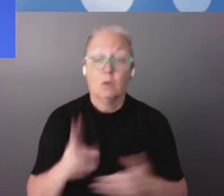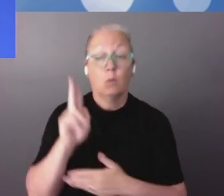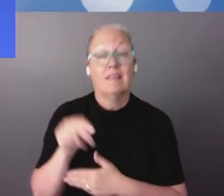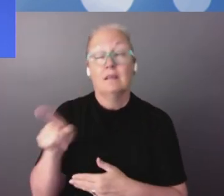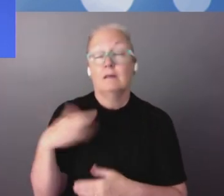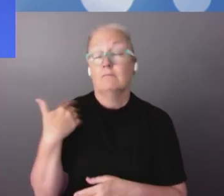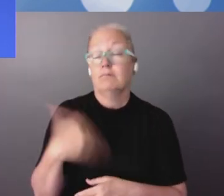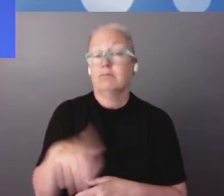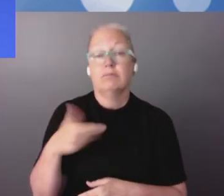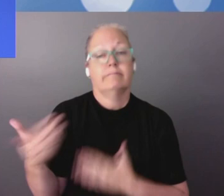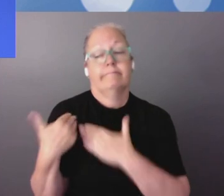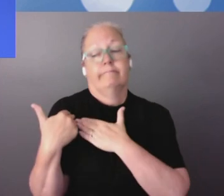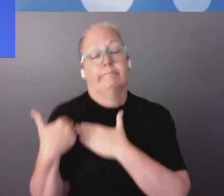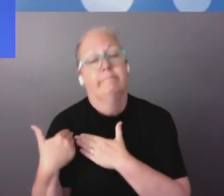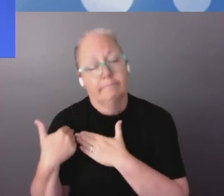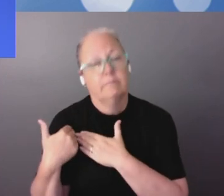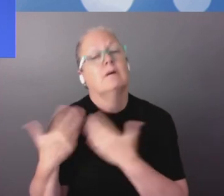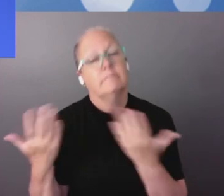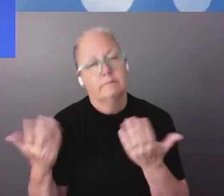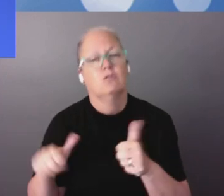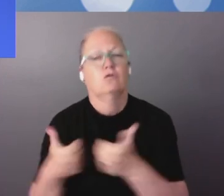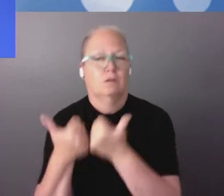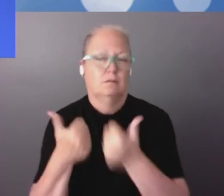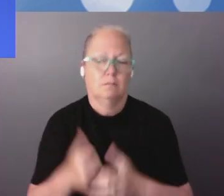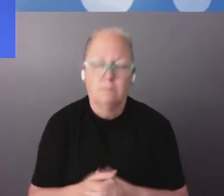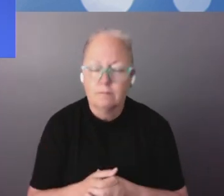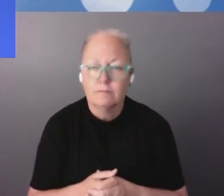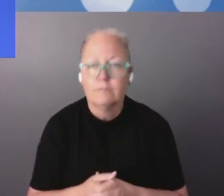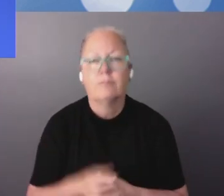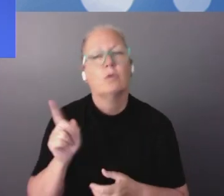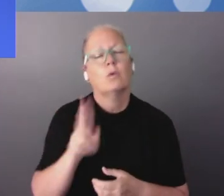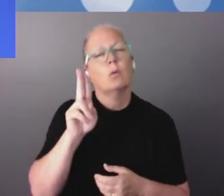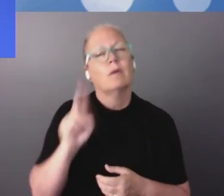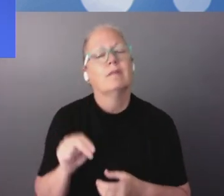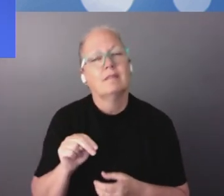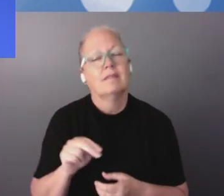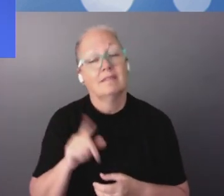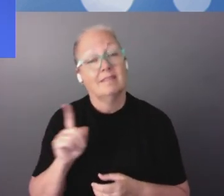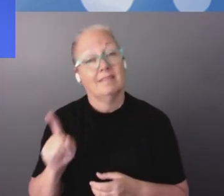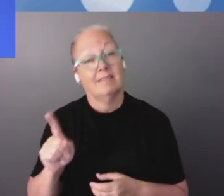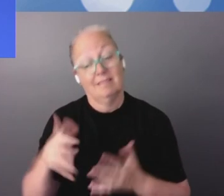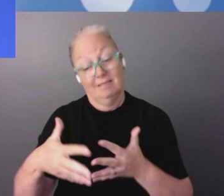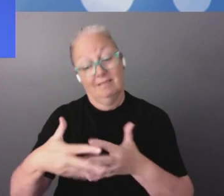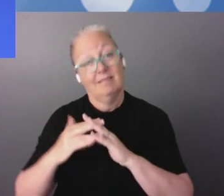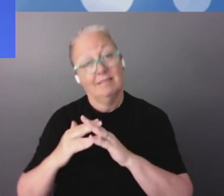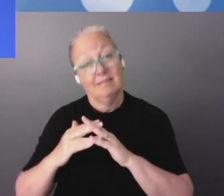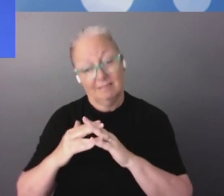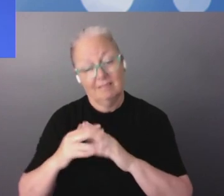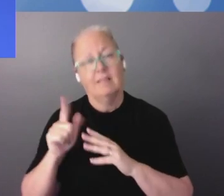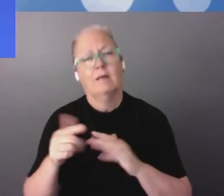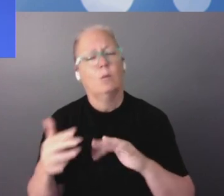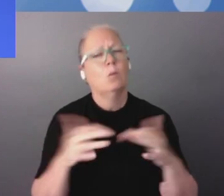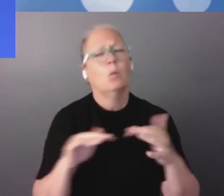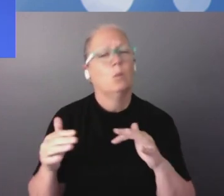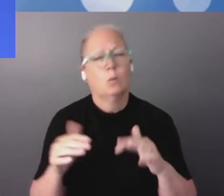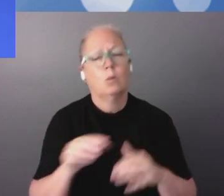перед Организации Объединенных Наций, которая была создана после Второй мировой войны для того, чтобы